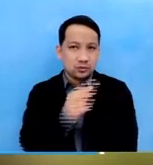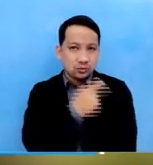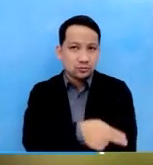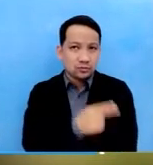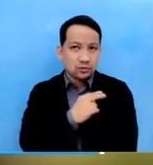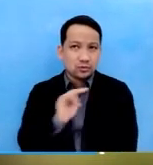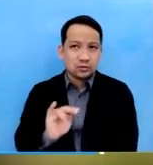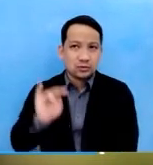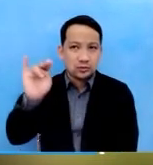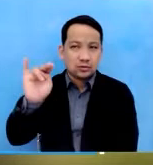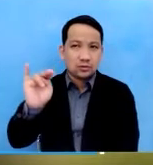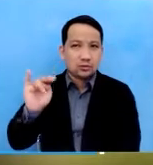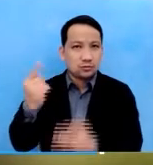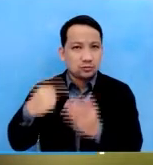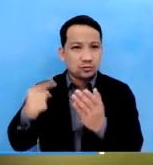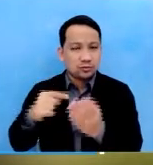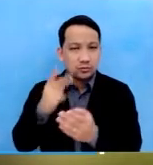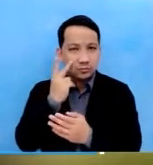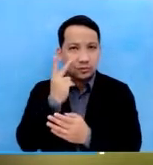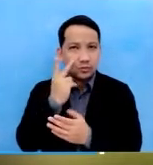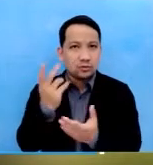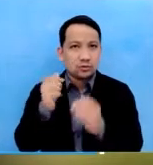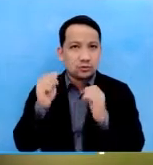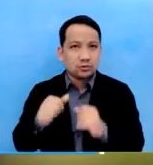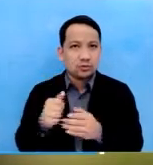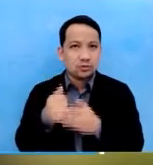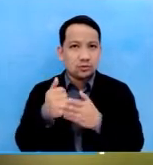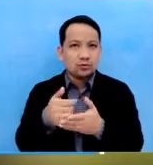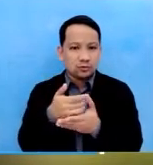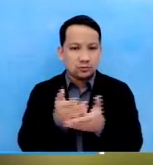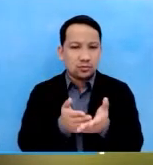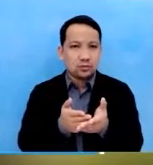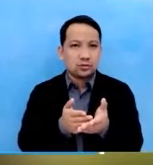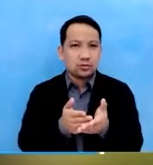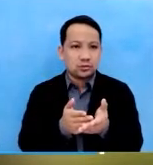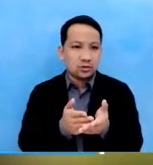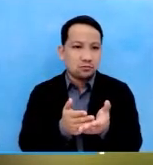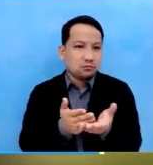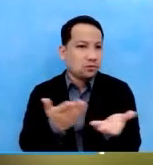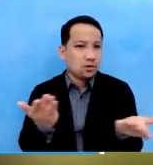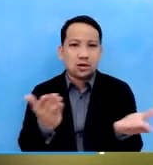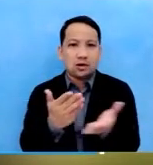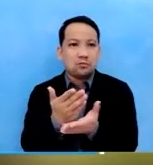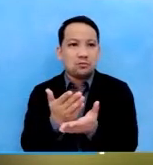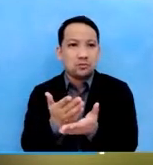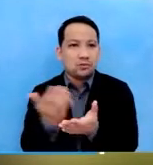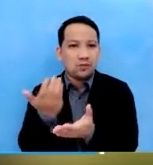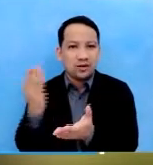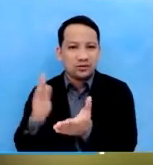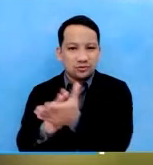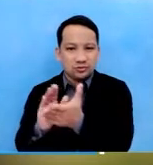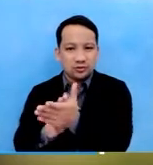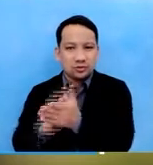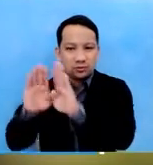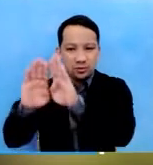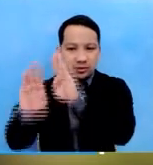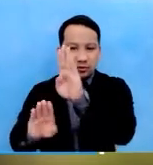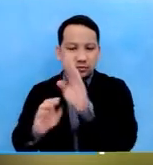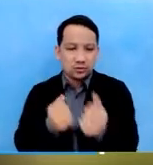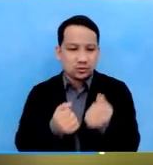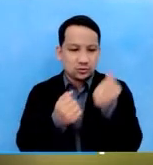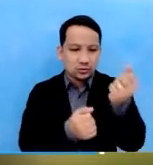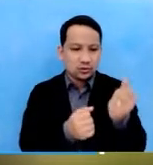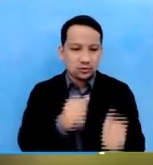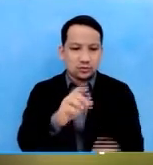We're looking at possible ways upon which you can have. Some schools have cracks. And I would like to suggest to DPWH or the